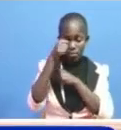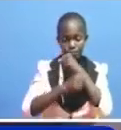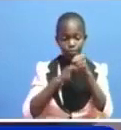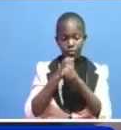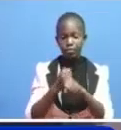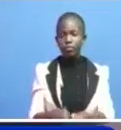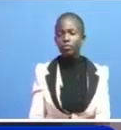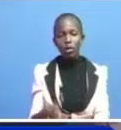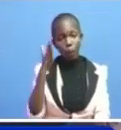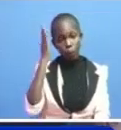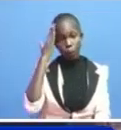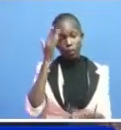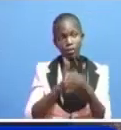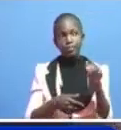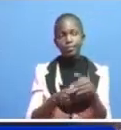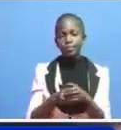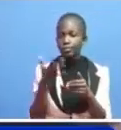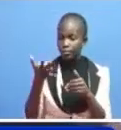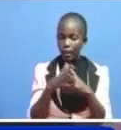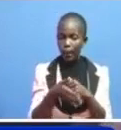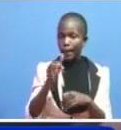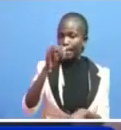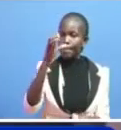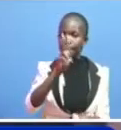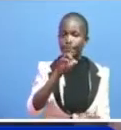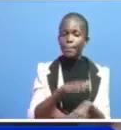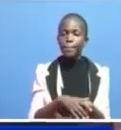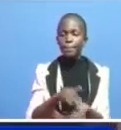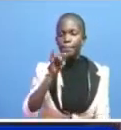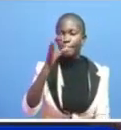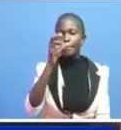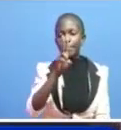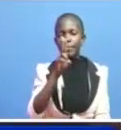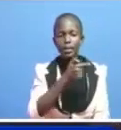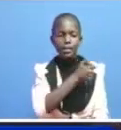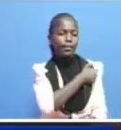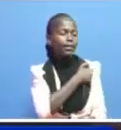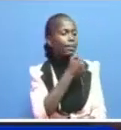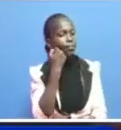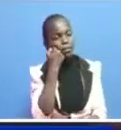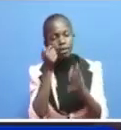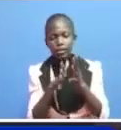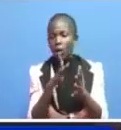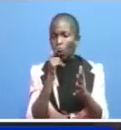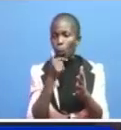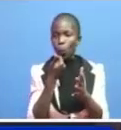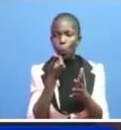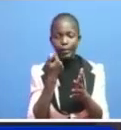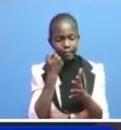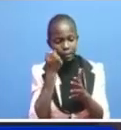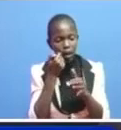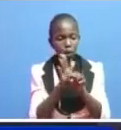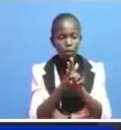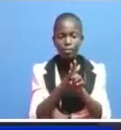uu. Manyaka na paape ICU nyumba ya kuita awawu ala awawu muno na isu